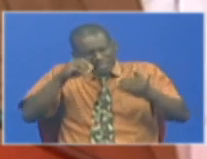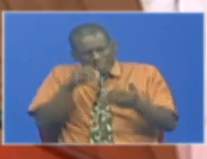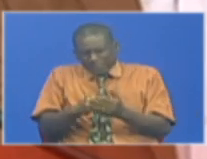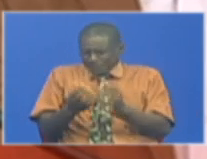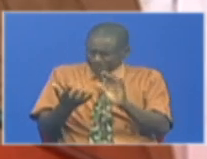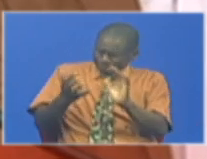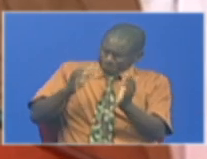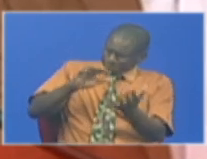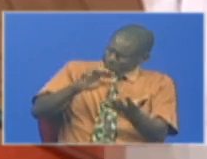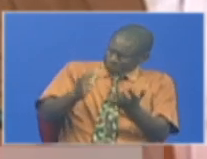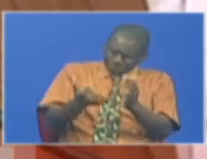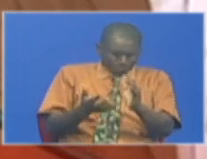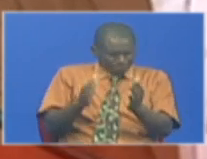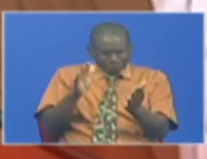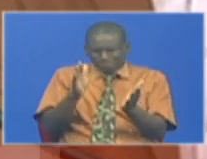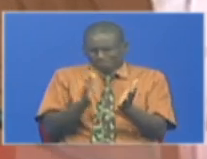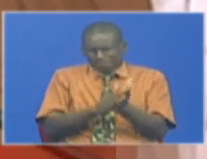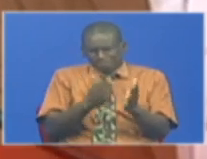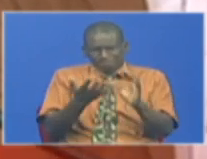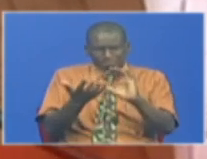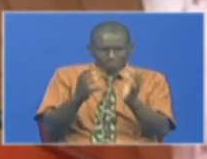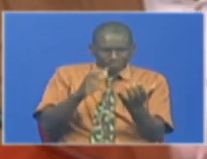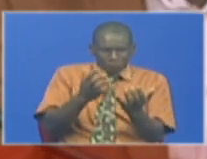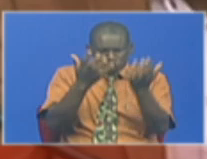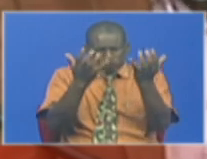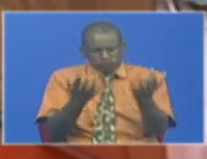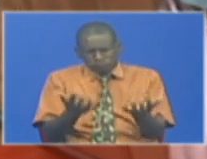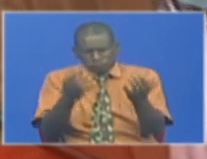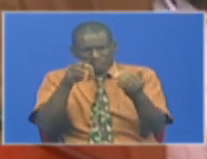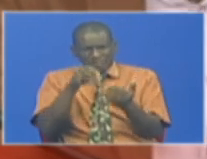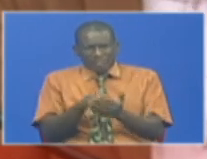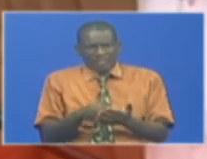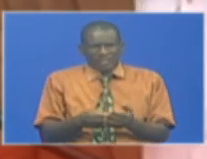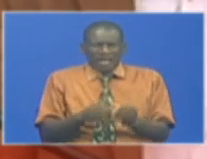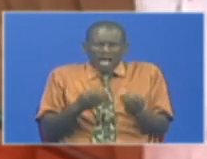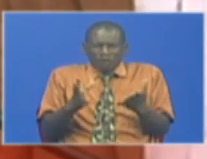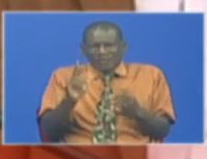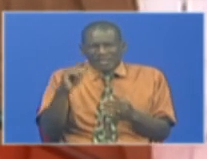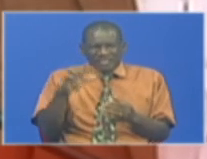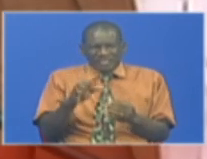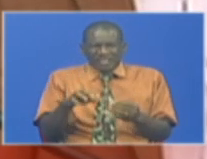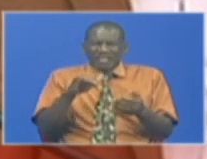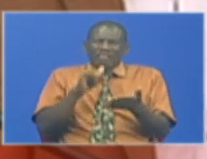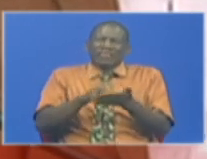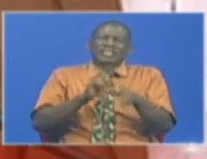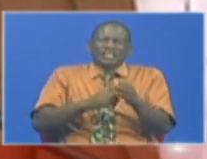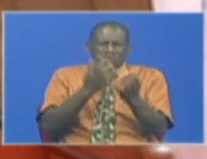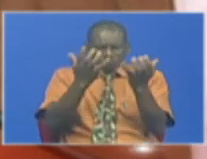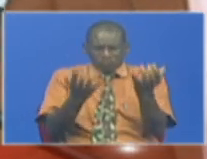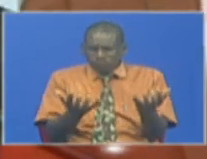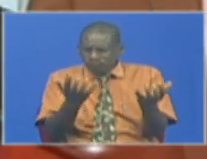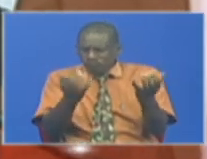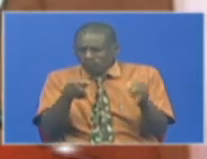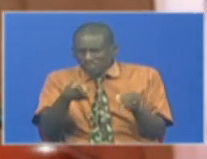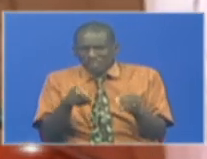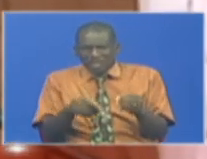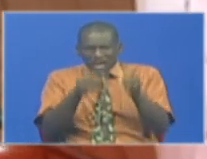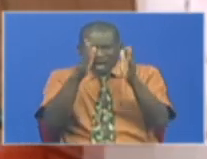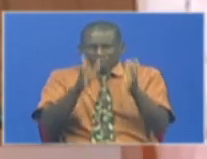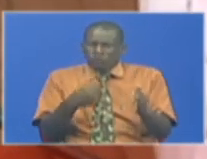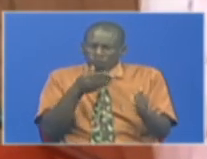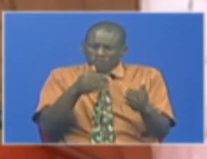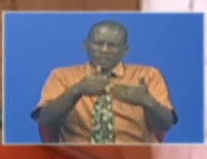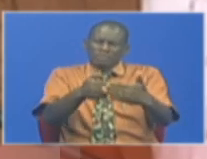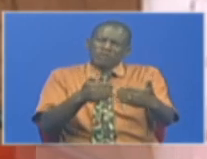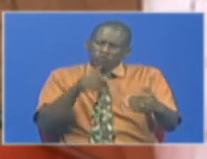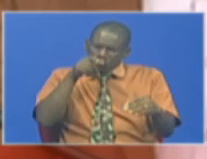wewe pia unapima ni ya kilo ngapi. Saa hiyo unapima, yule ambayo alikuwa hapo mbele